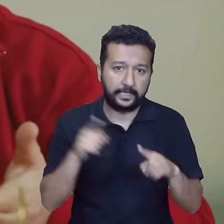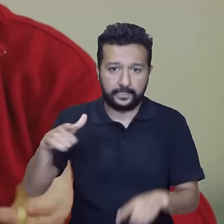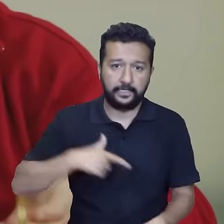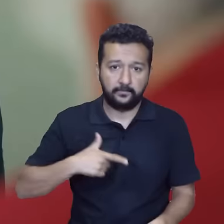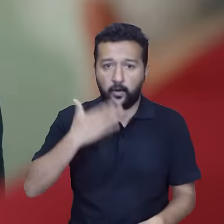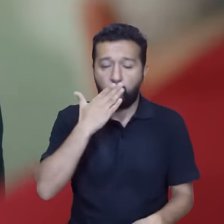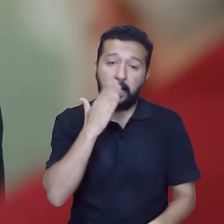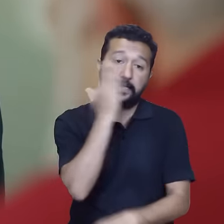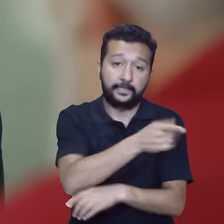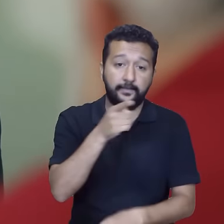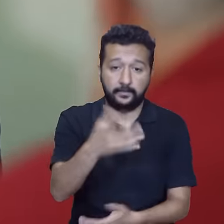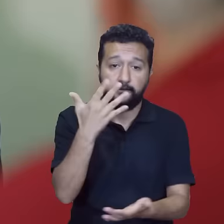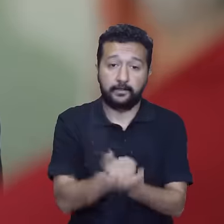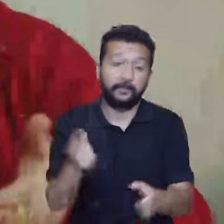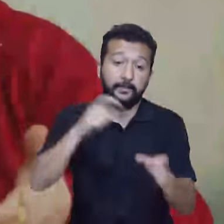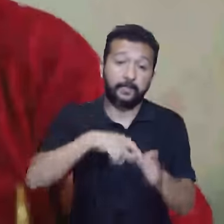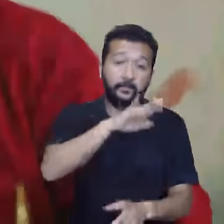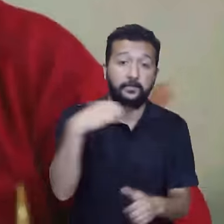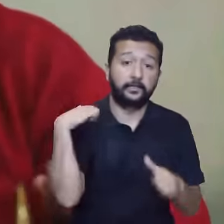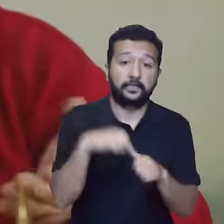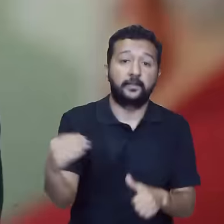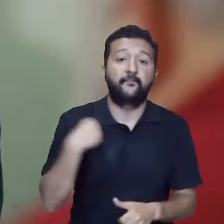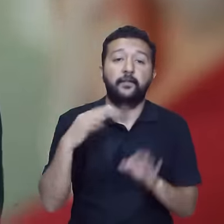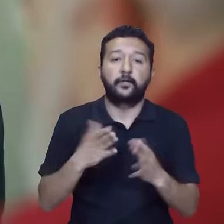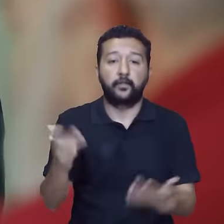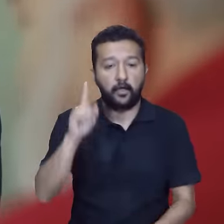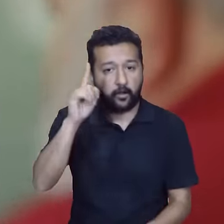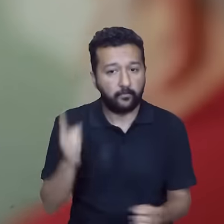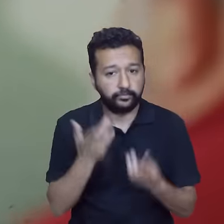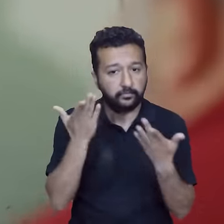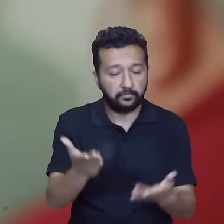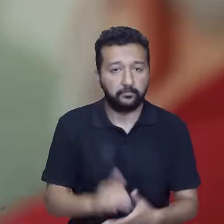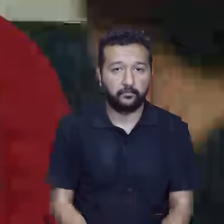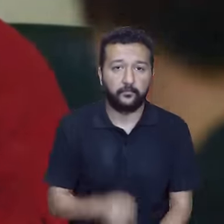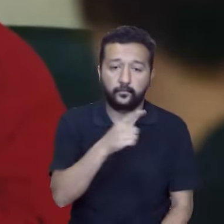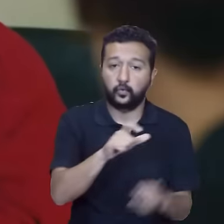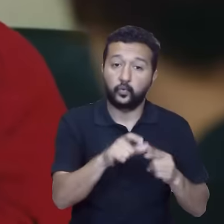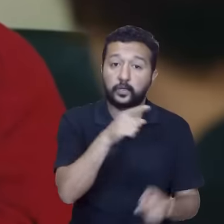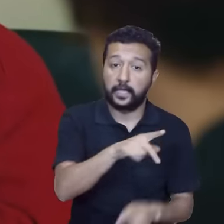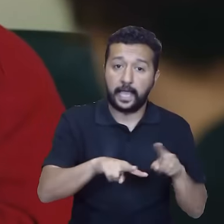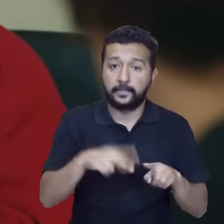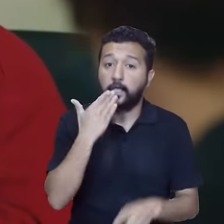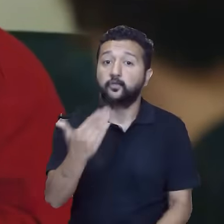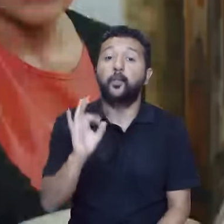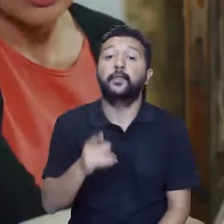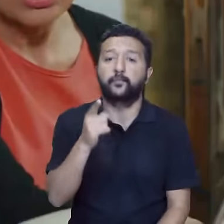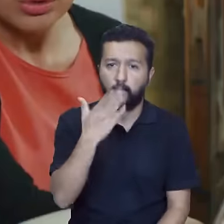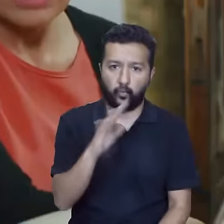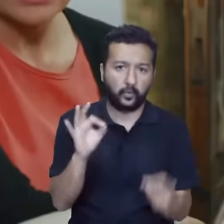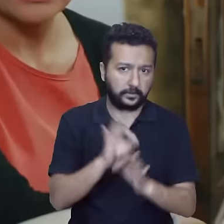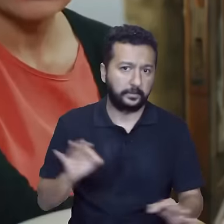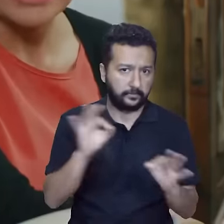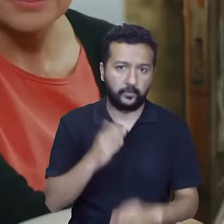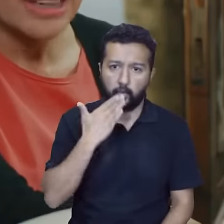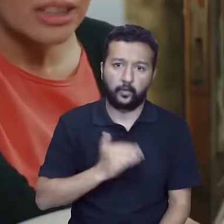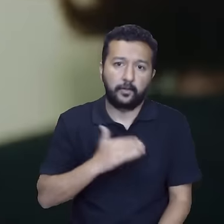İzmir'e okumaya giderken kaydını götürmüştü. Geri de getirmedi zaten. Allah Allah. Şükriye, hı. Adile sana bir şey söylemedim. Yo,